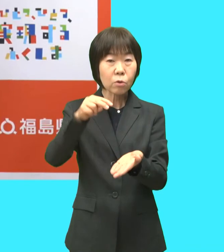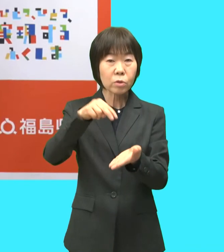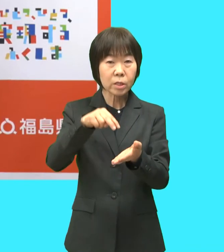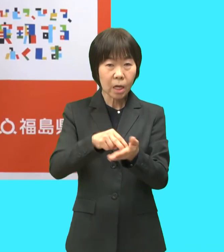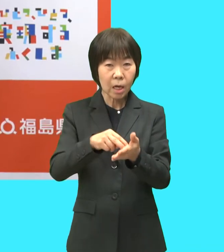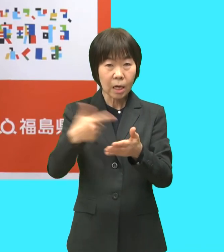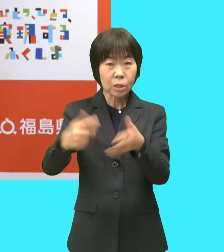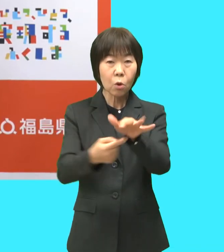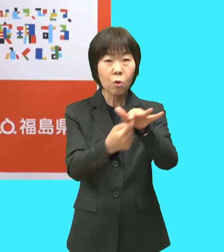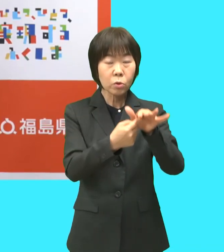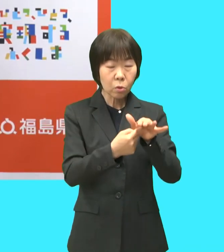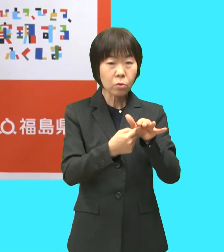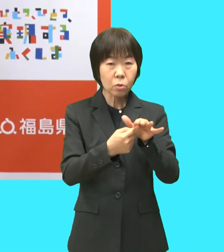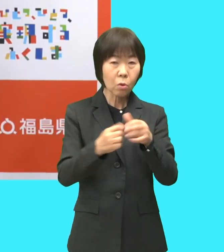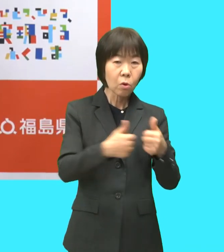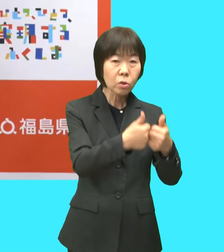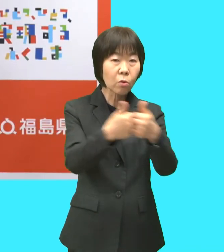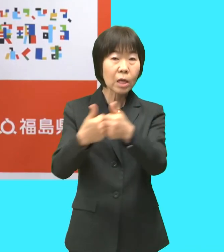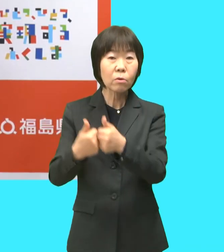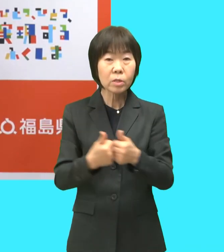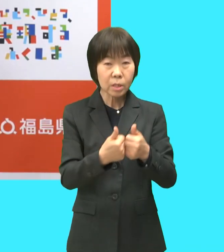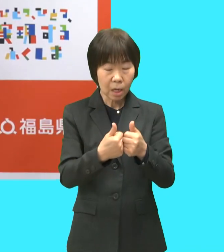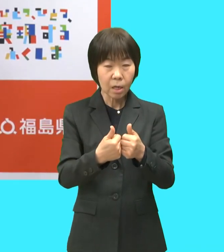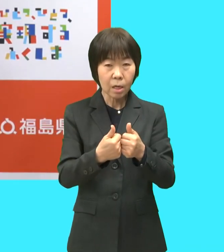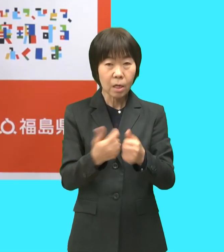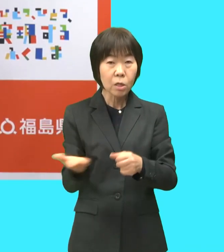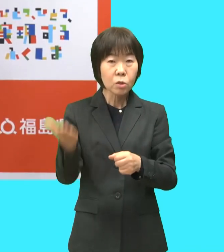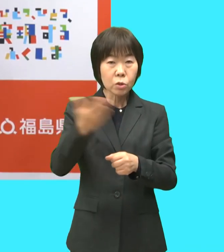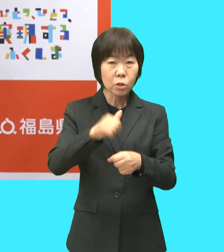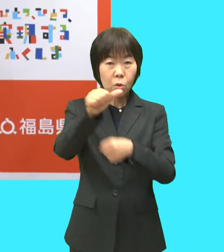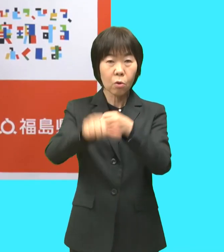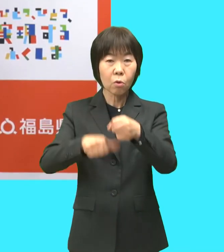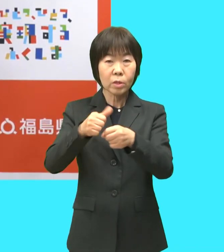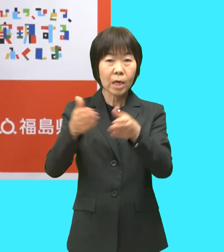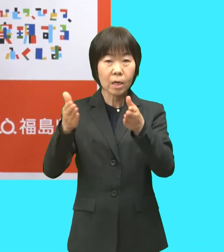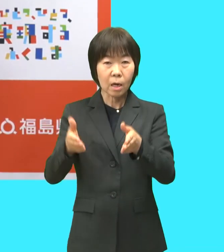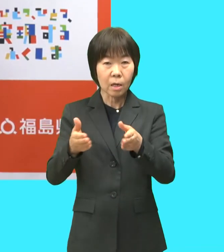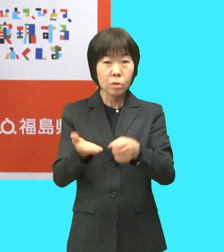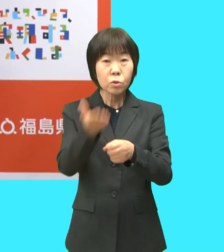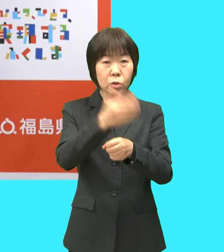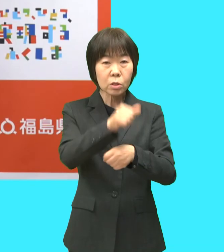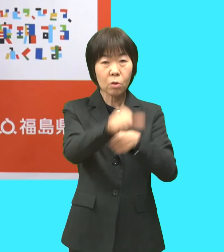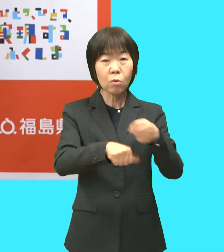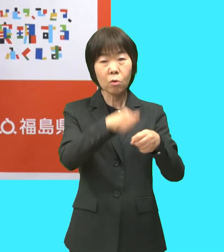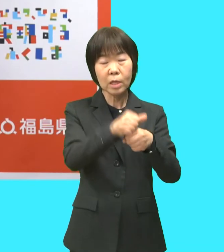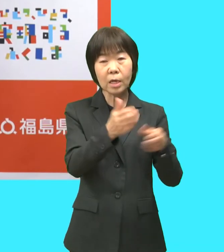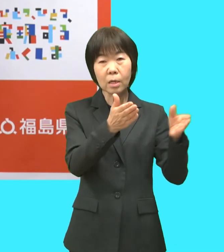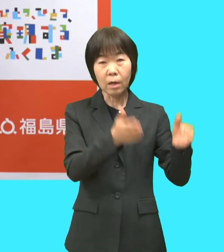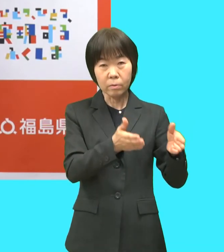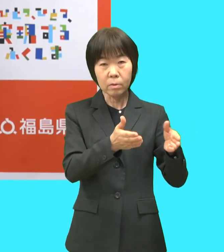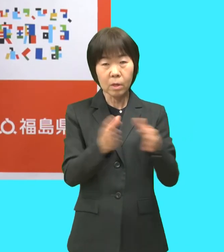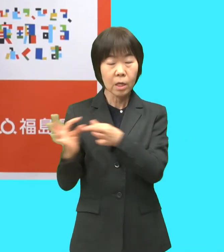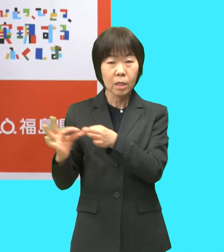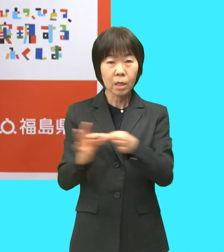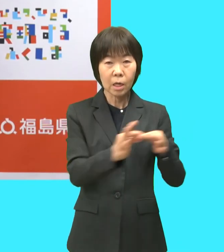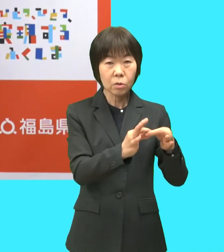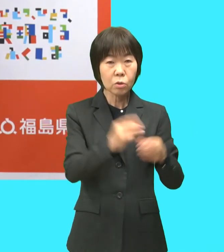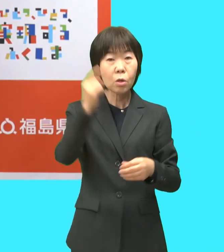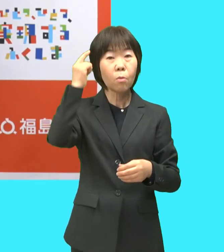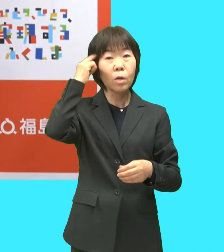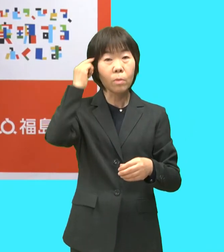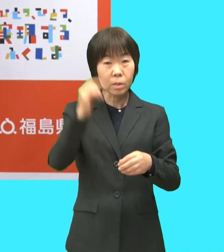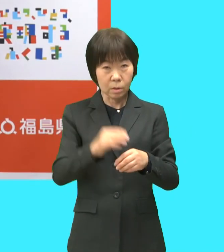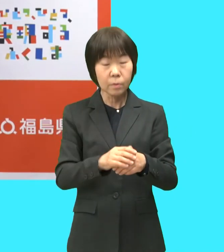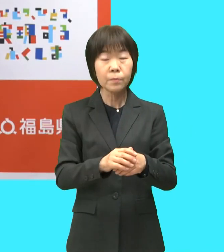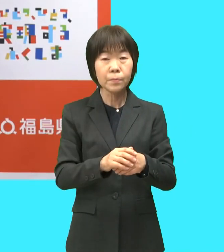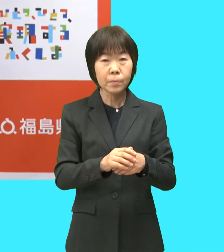各市町村とも丁寧に相談をしながら、次の5年間、またその次の5年間ということでまた継続していくと思います